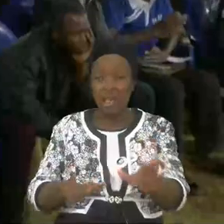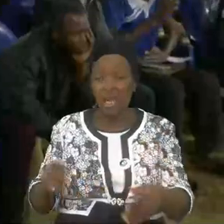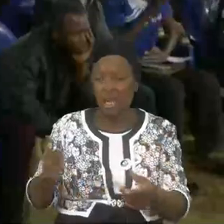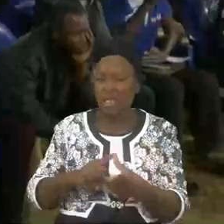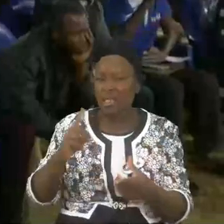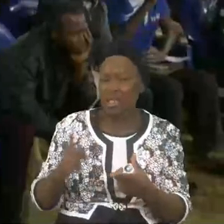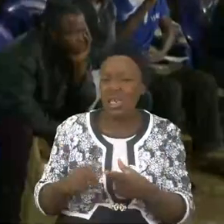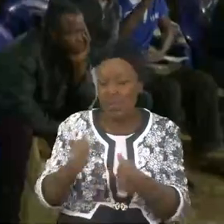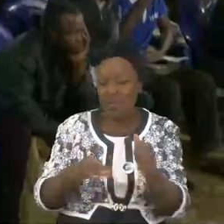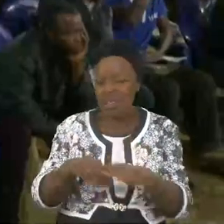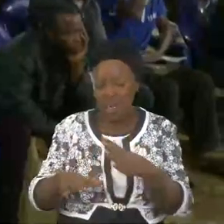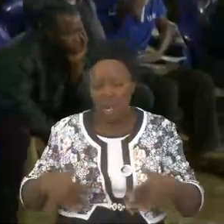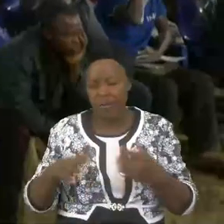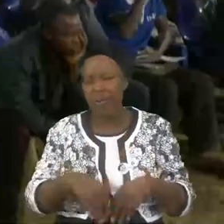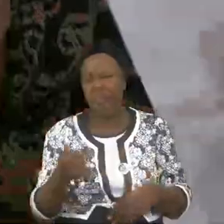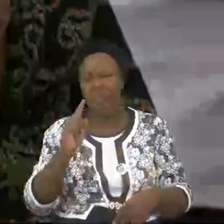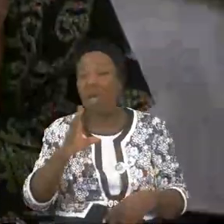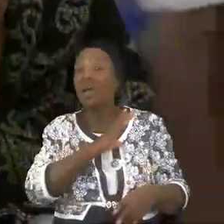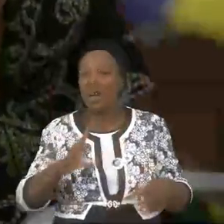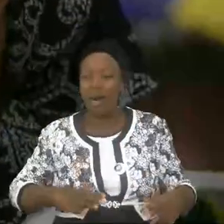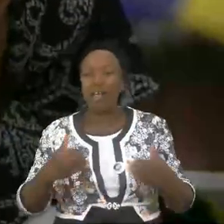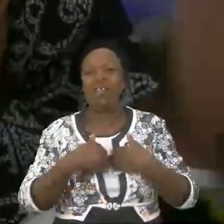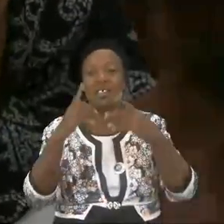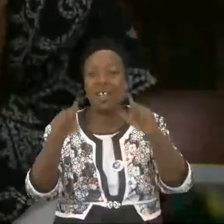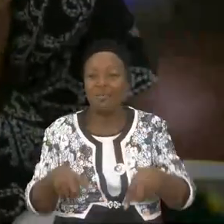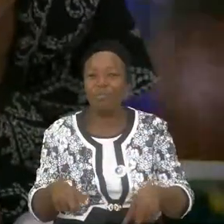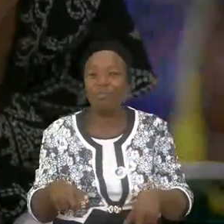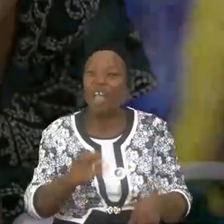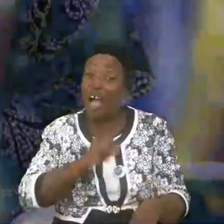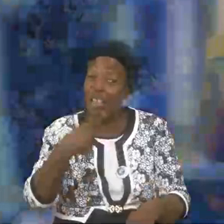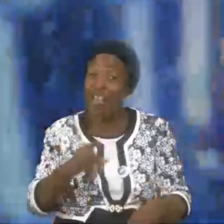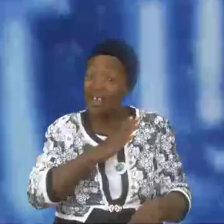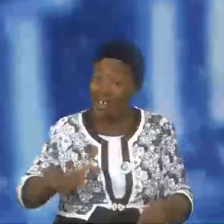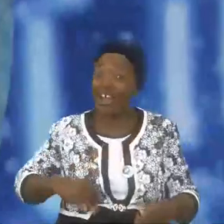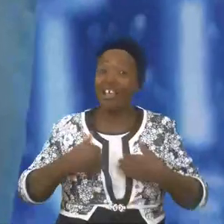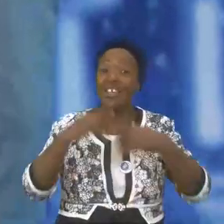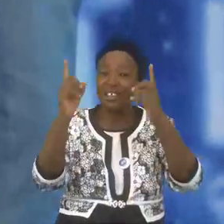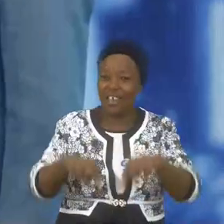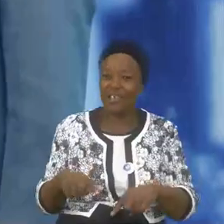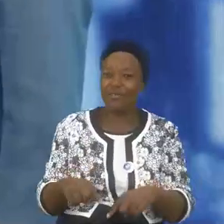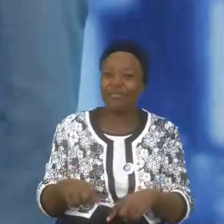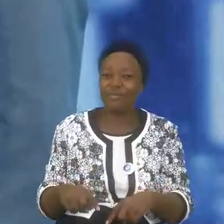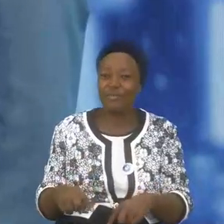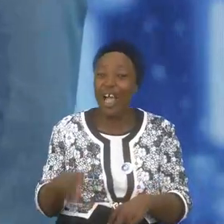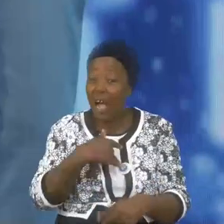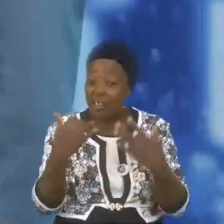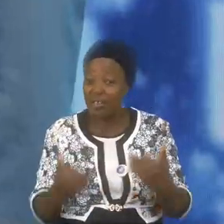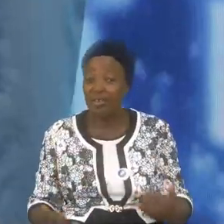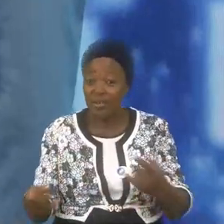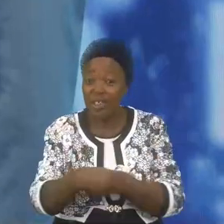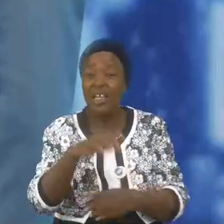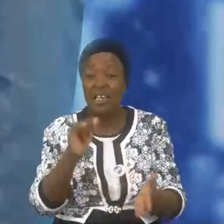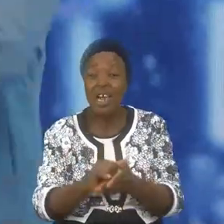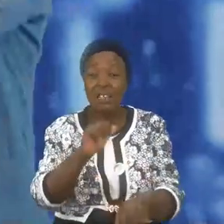Tout dans la vie de tout le monde. Christ est venu. Je dis Christ est venu. Et aujourd'hui,